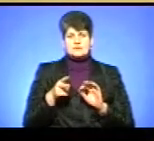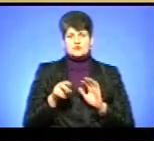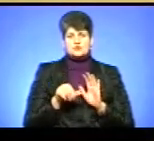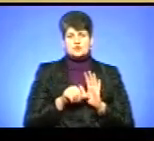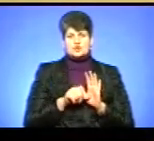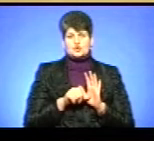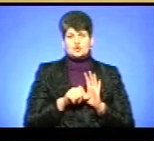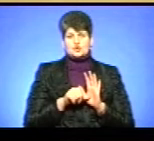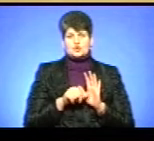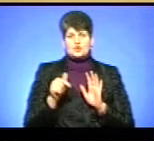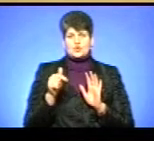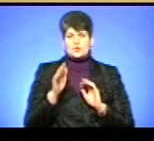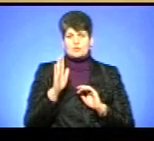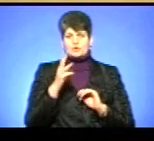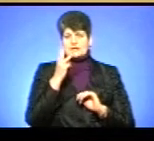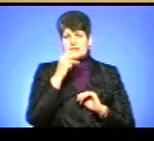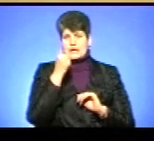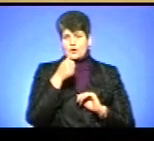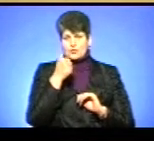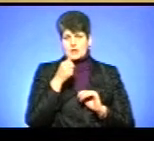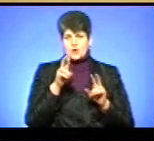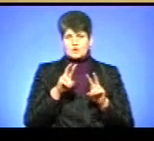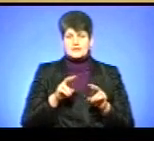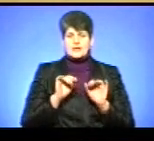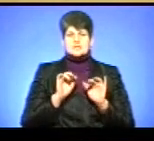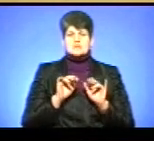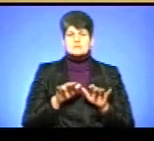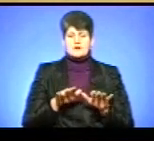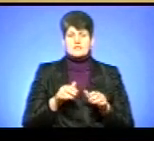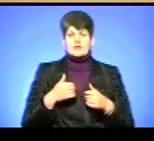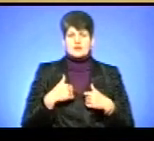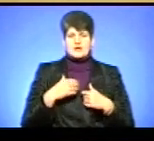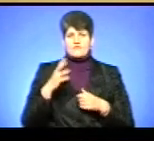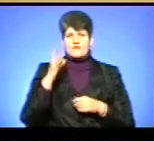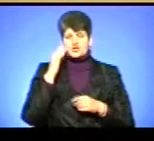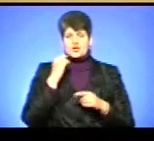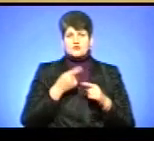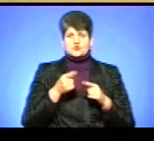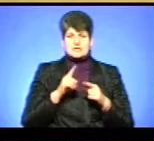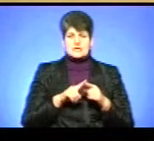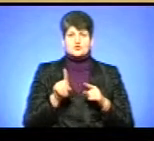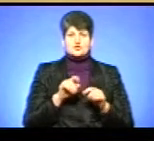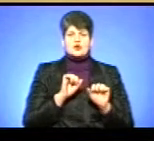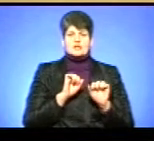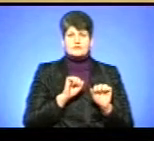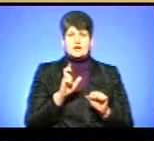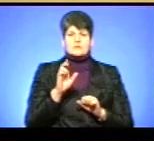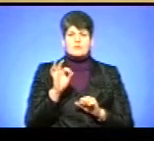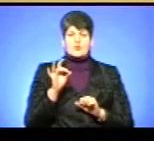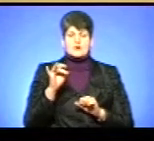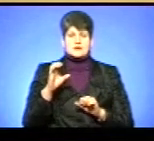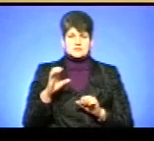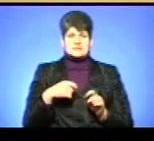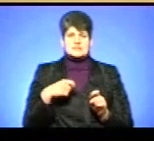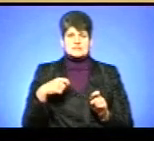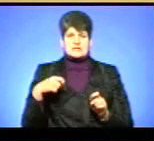26 грудня. Буде 3 роки, як розглядається справа. Я вважаю це, що адвокат Борис затягує, так